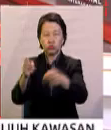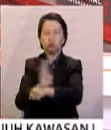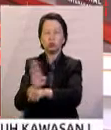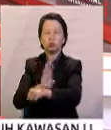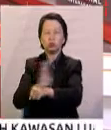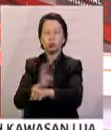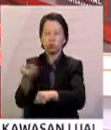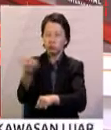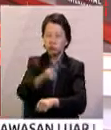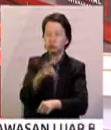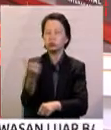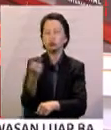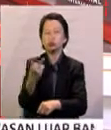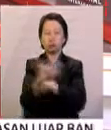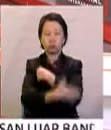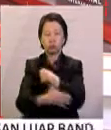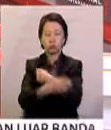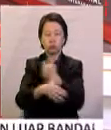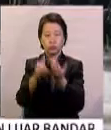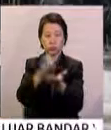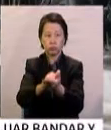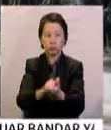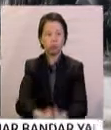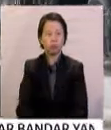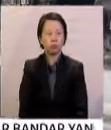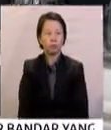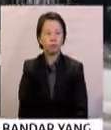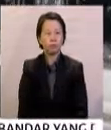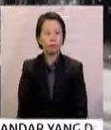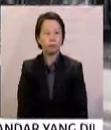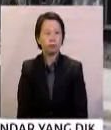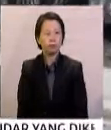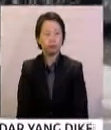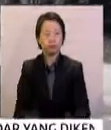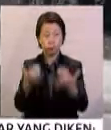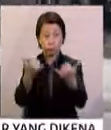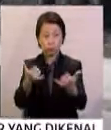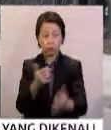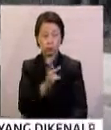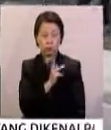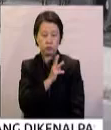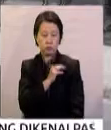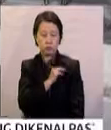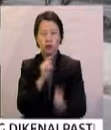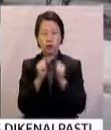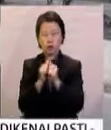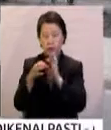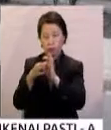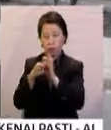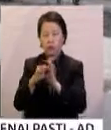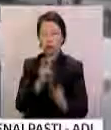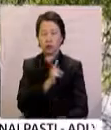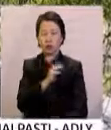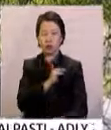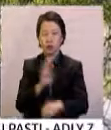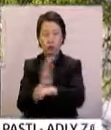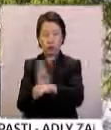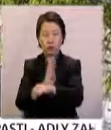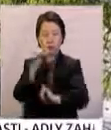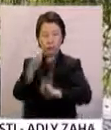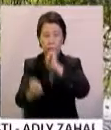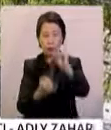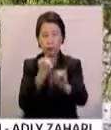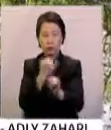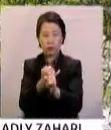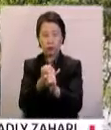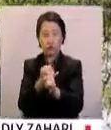antara negara berkenaan ketika ini kementeriannya dengan kerjasama Kementerian perdagangan antarabangsa dan